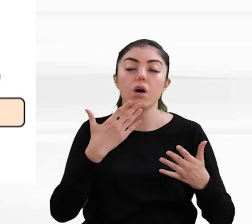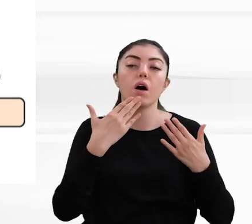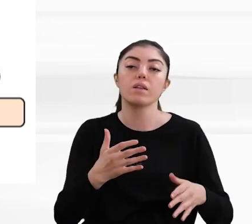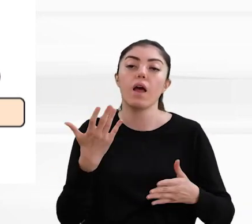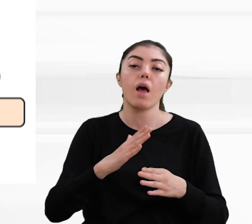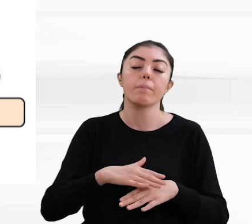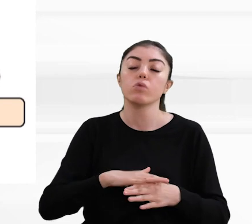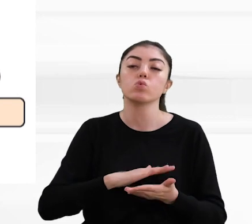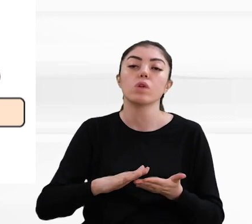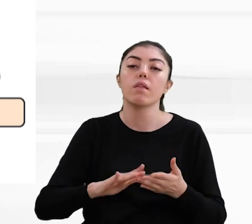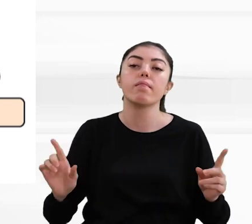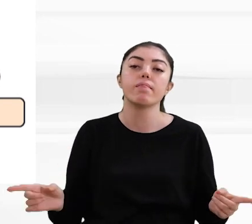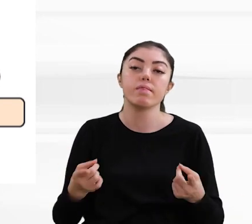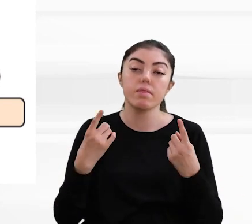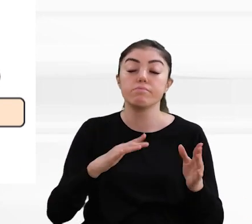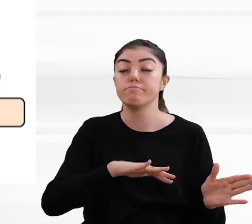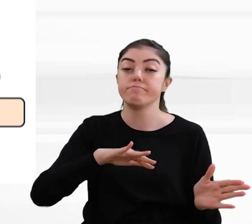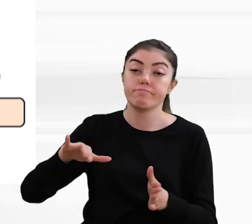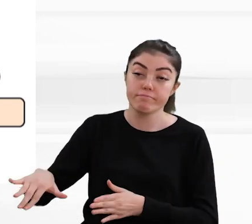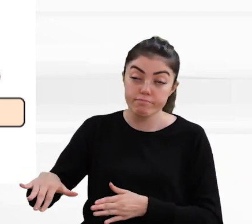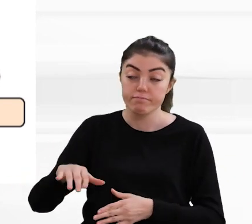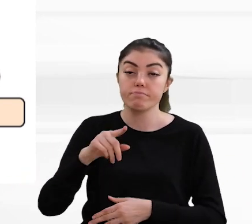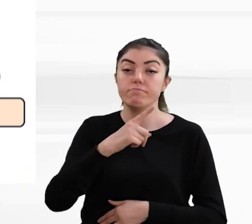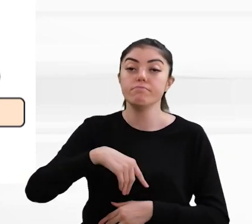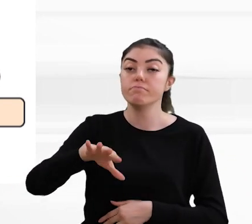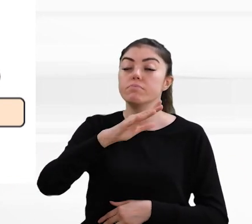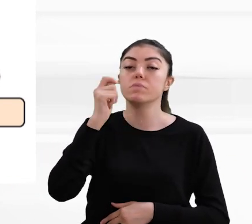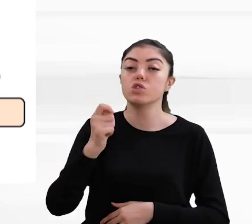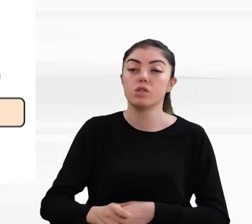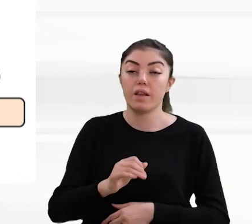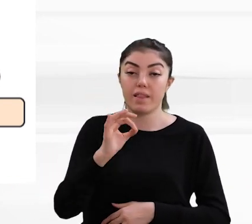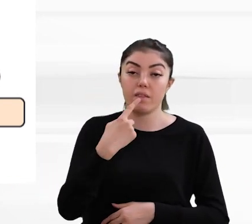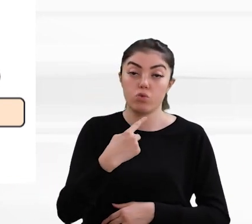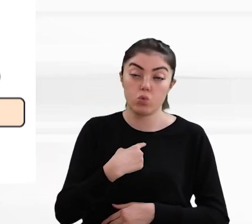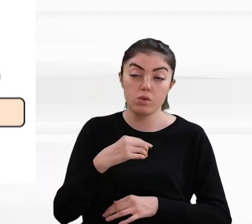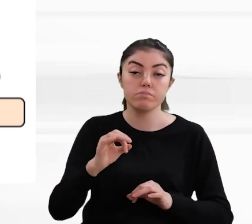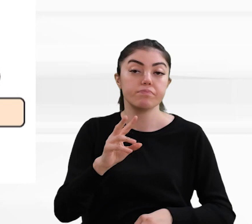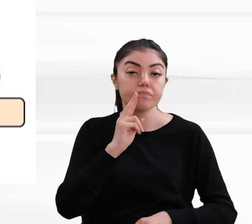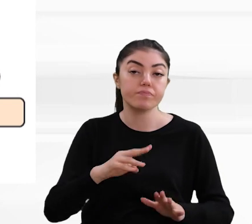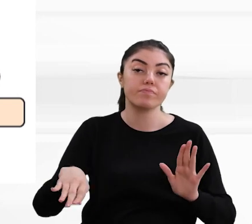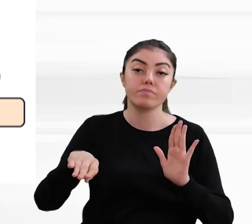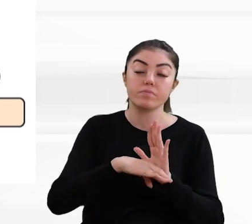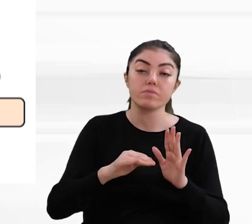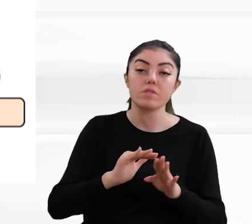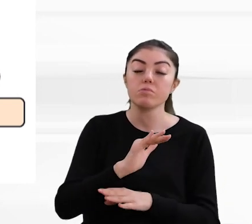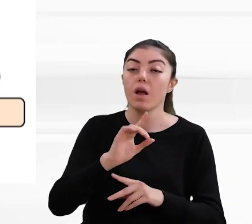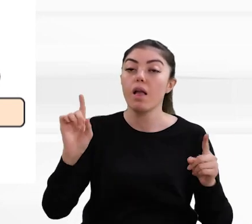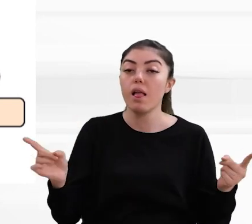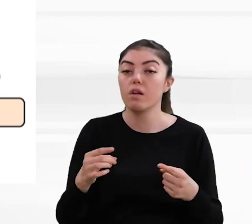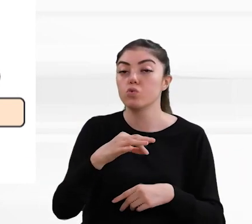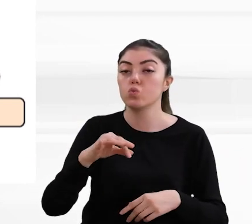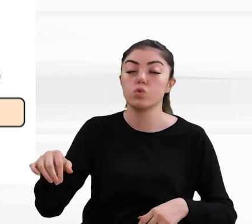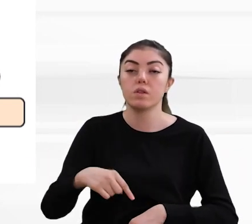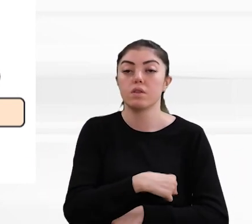ve artık o da düzenlemesi hale geliyor Ayrıca ayrıca her koşulda dediğine göre bakın kıyı yengecin yaşayamadığı